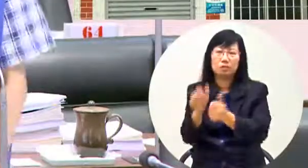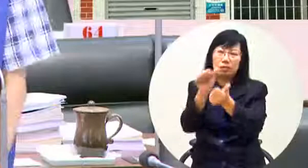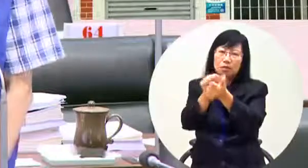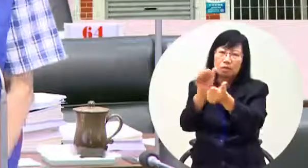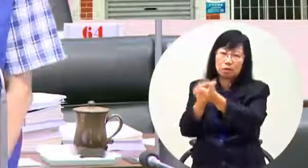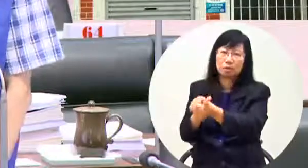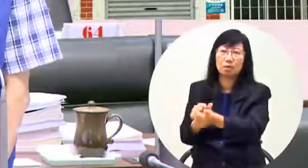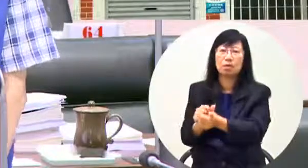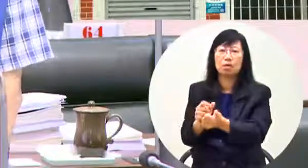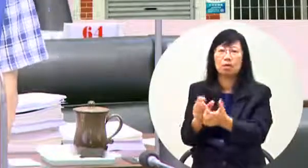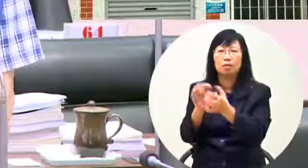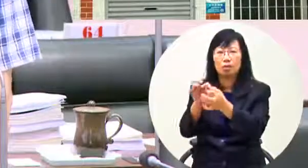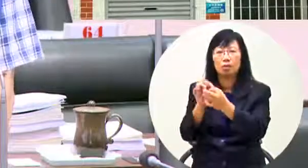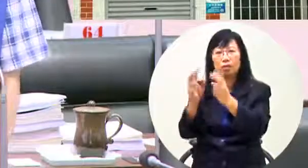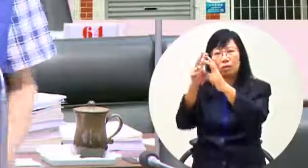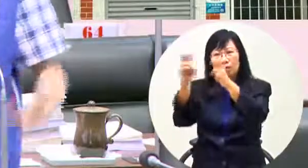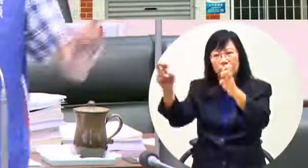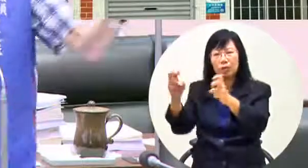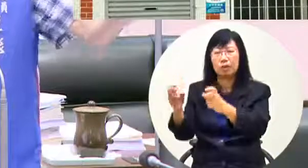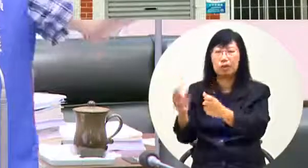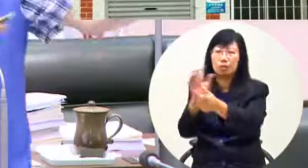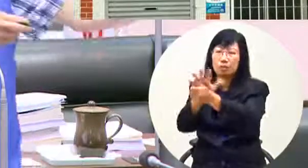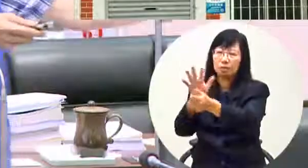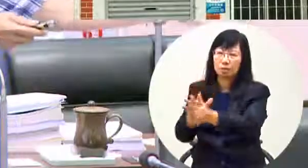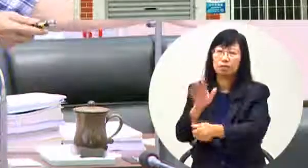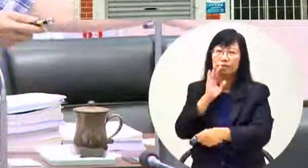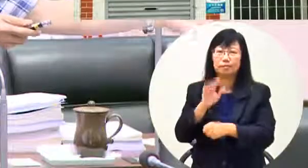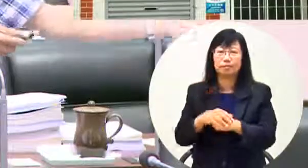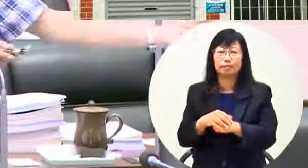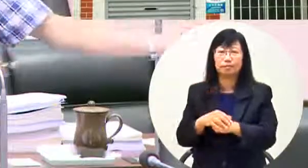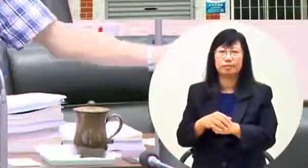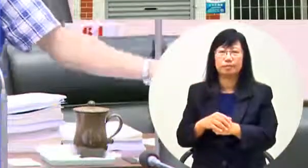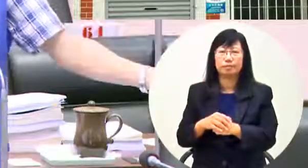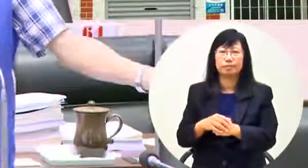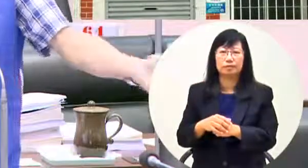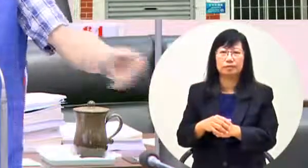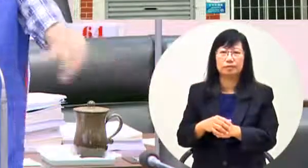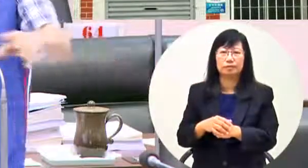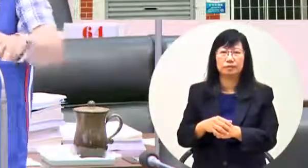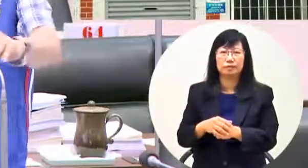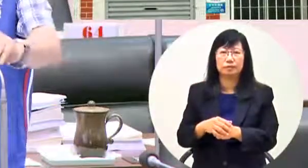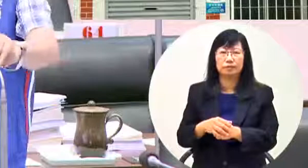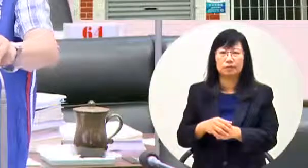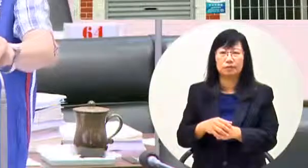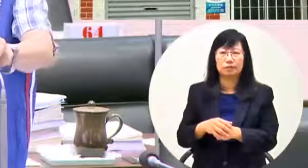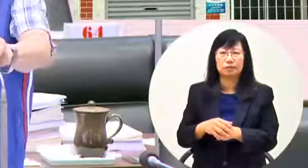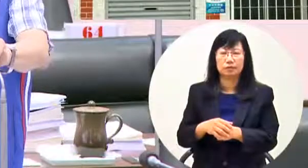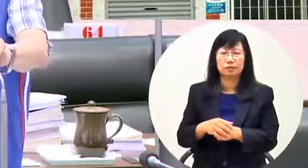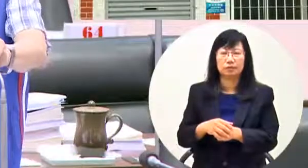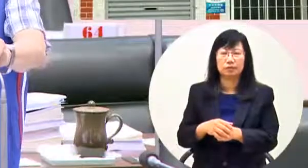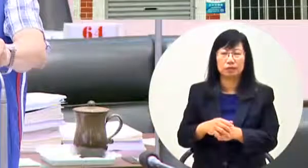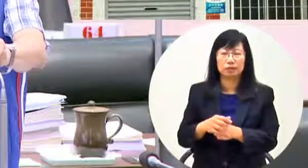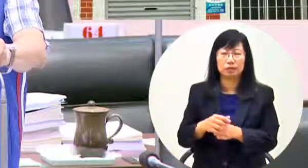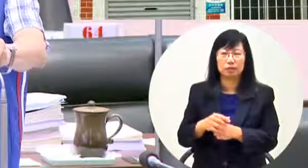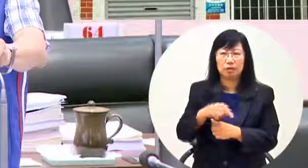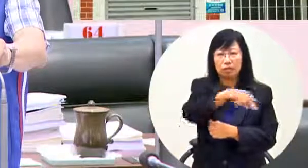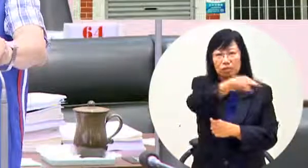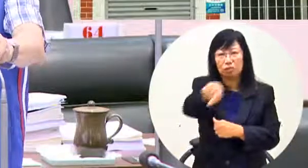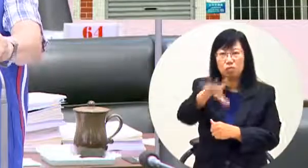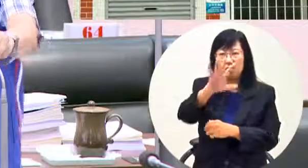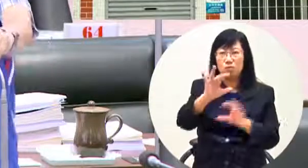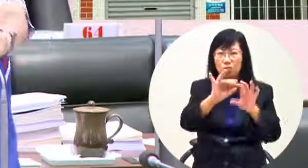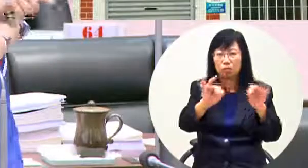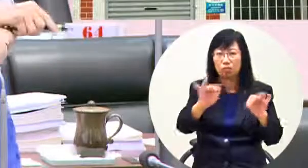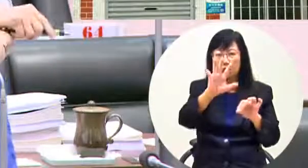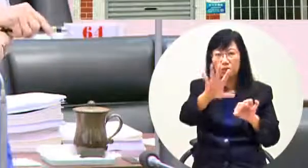来协助我们的政府力量啊，我们做捐赠了那么多土地，做这一些什么区段征收。啊！